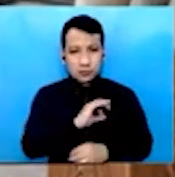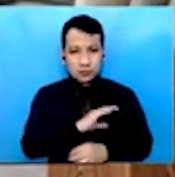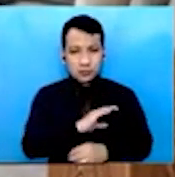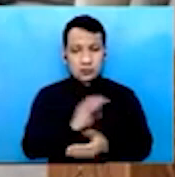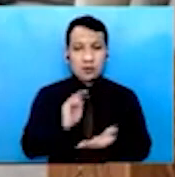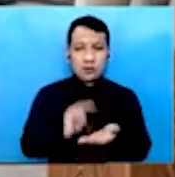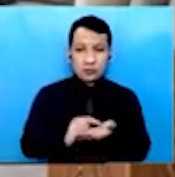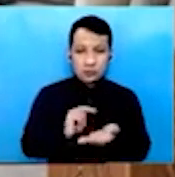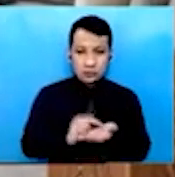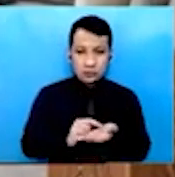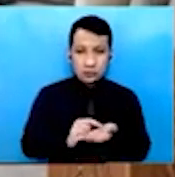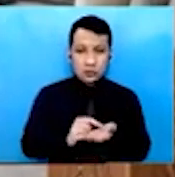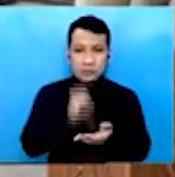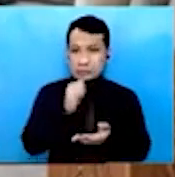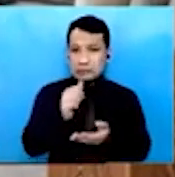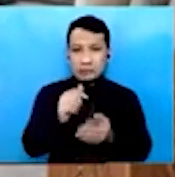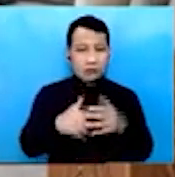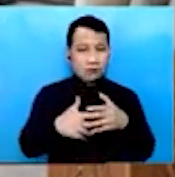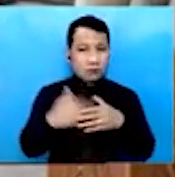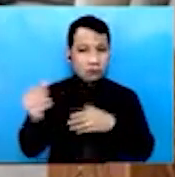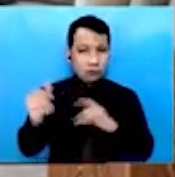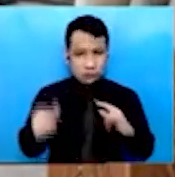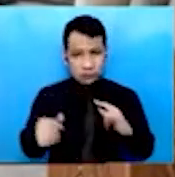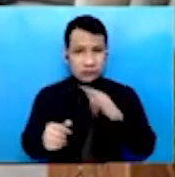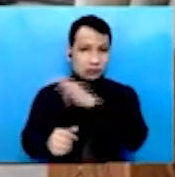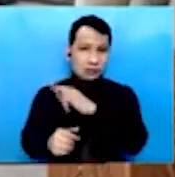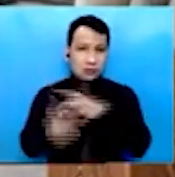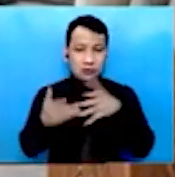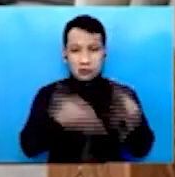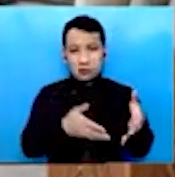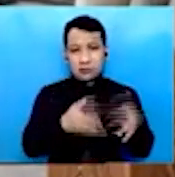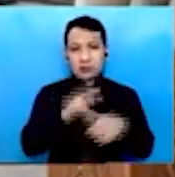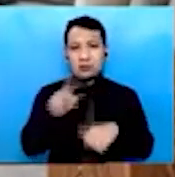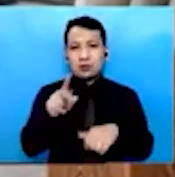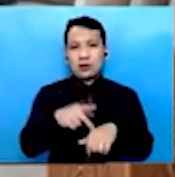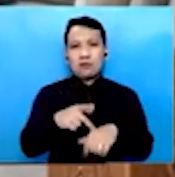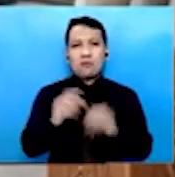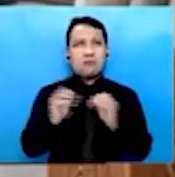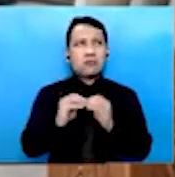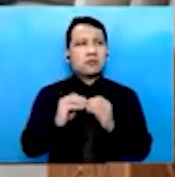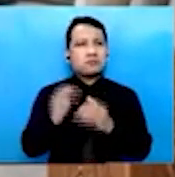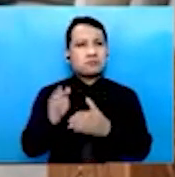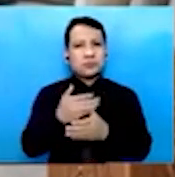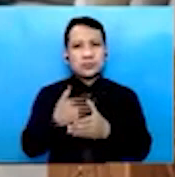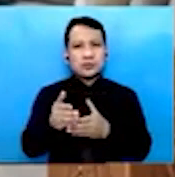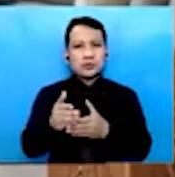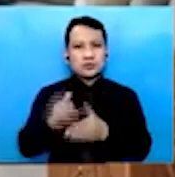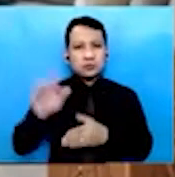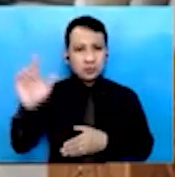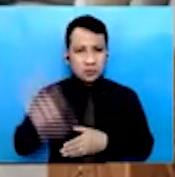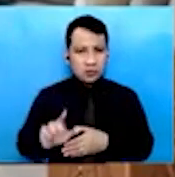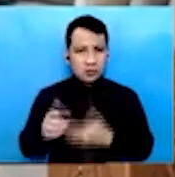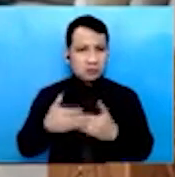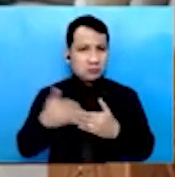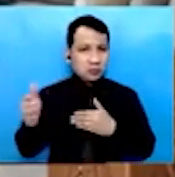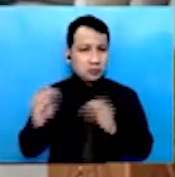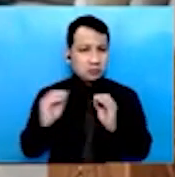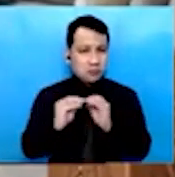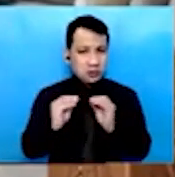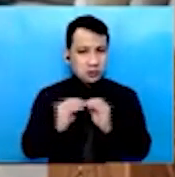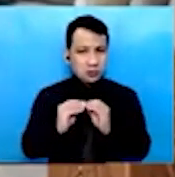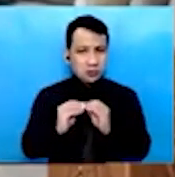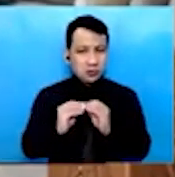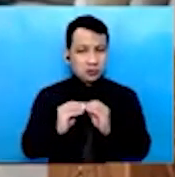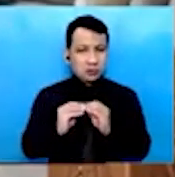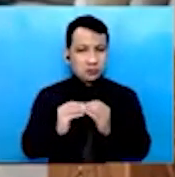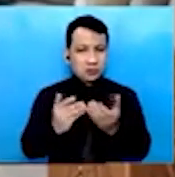nang hindi na umalis, ano? And at the same time siguro bigyan natin ng mas lower na cap, ano, yung paglabas nila,